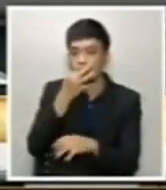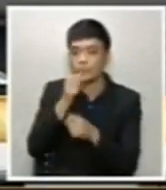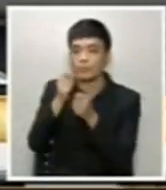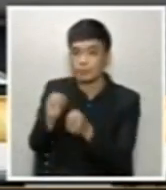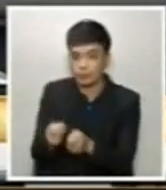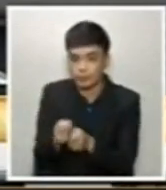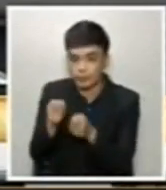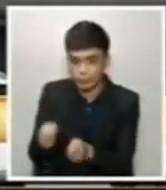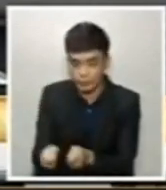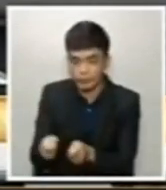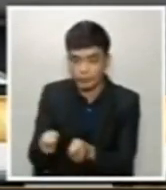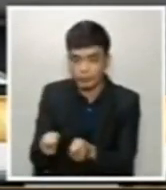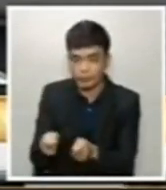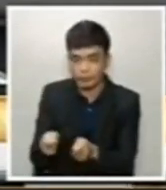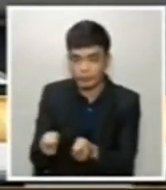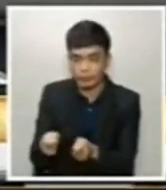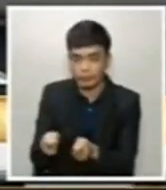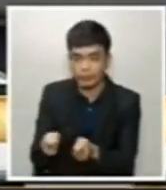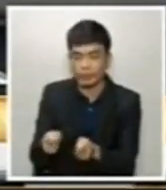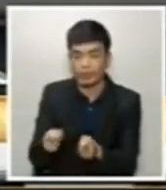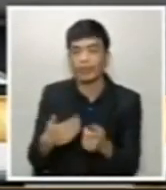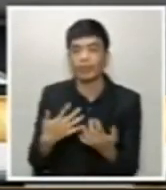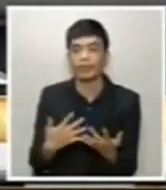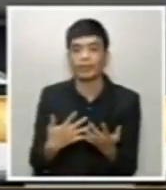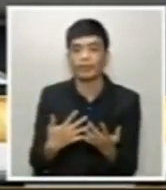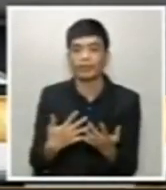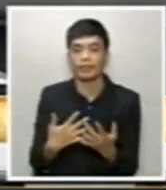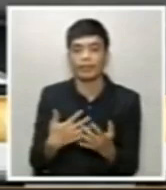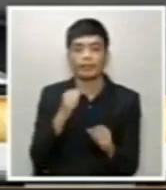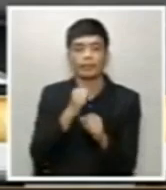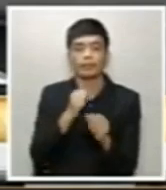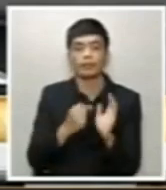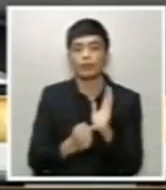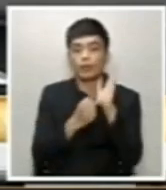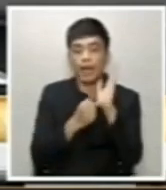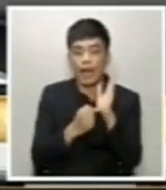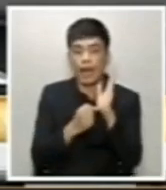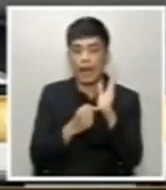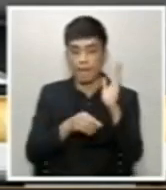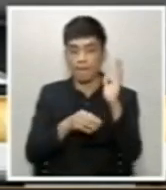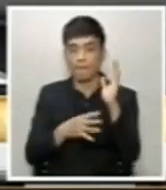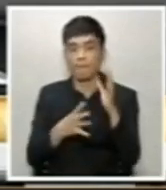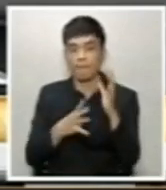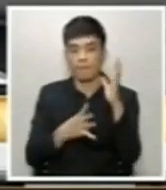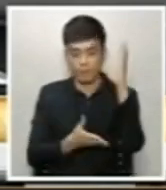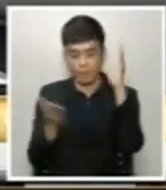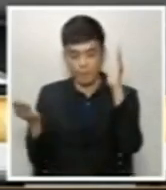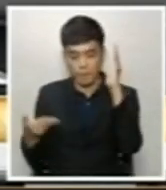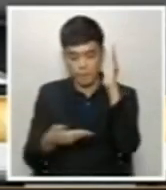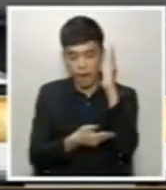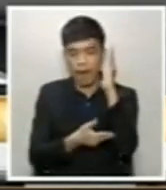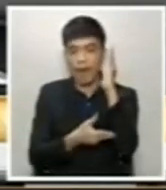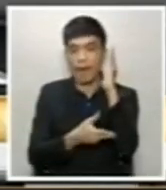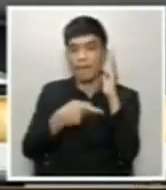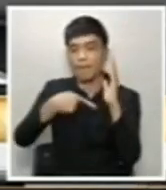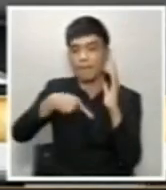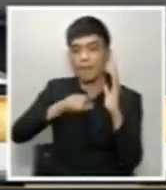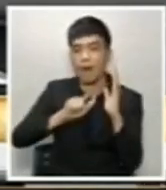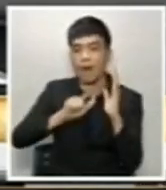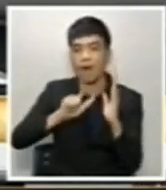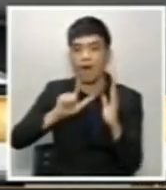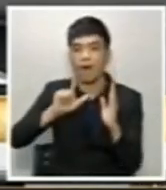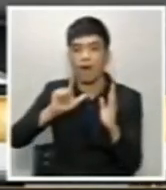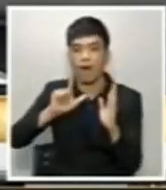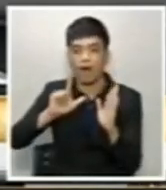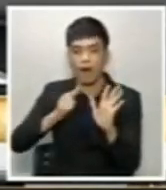กรรมที่มีอาชีพทำปาล์มน้ำมันทำสวนยางพาราทำผลไม้เง